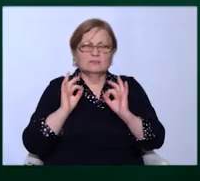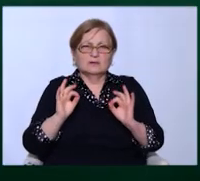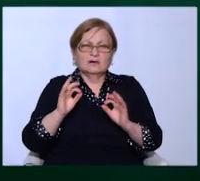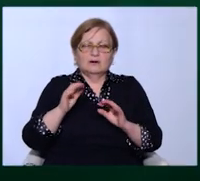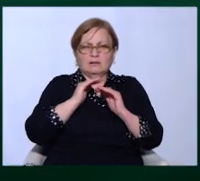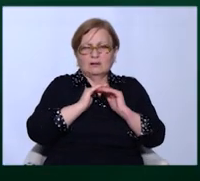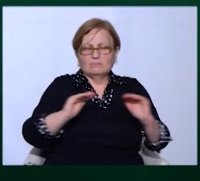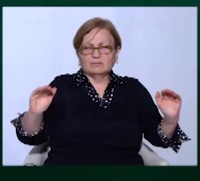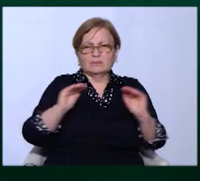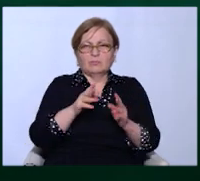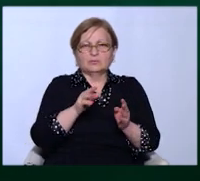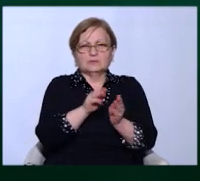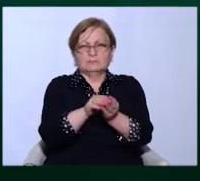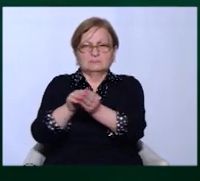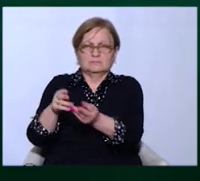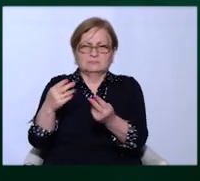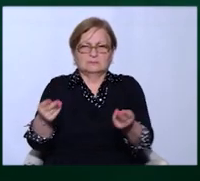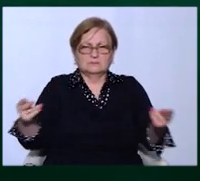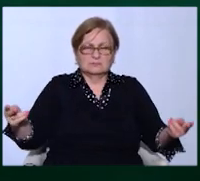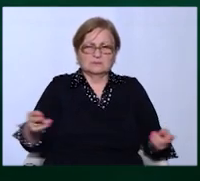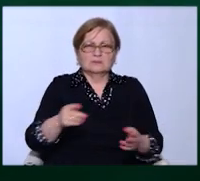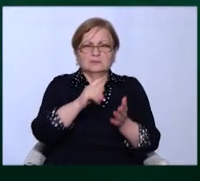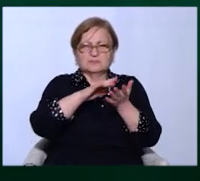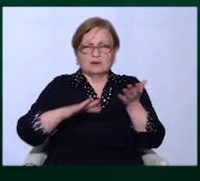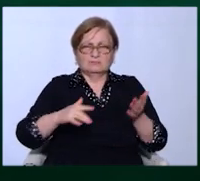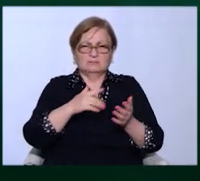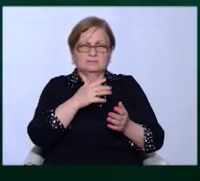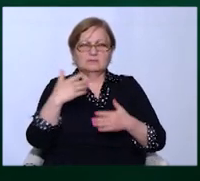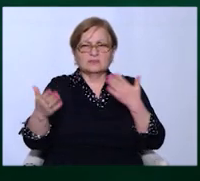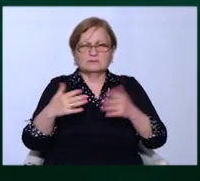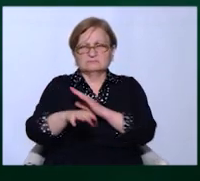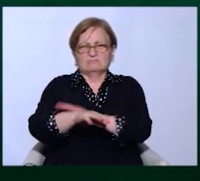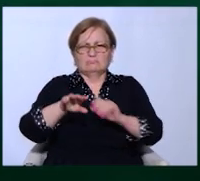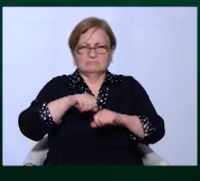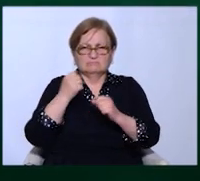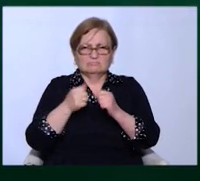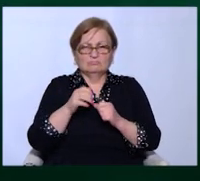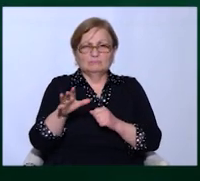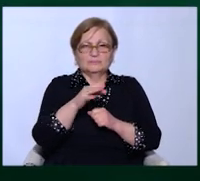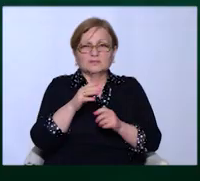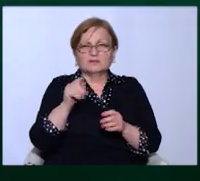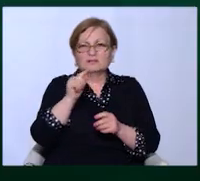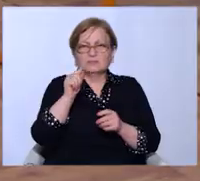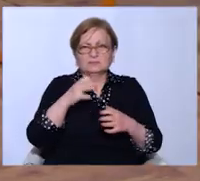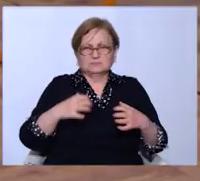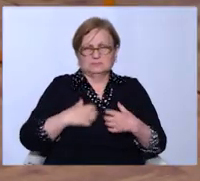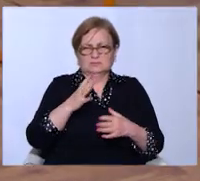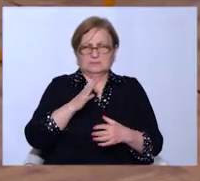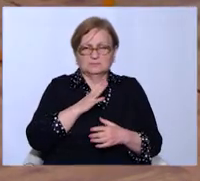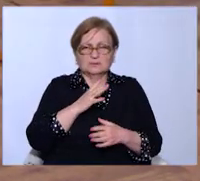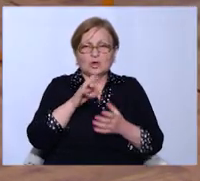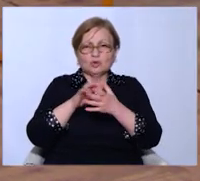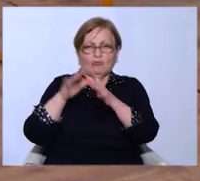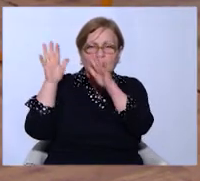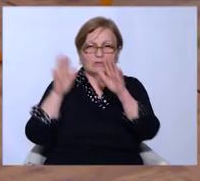ეფინებოდა გმირების გვამებს, განგმირულ მკერდებს, დალელ წილ მკლავებს და უძრავ იყო თებერვლის ღამე. თოვდა